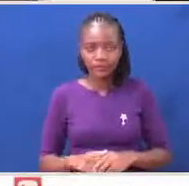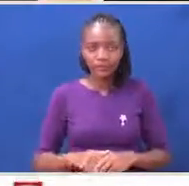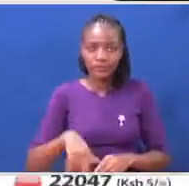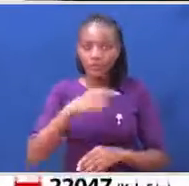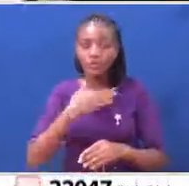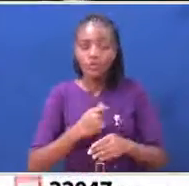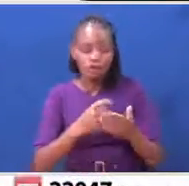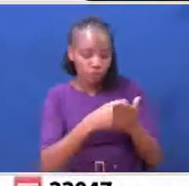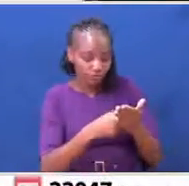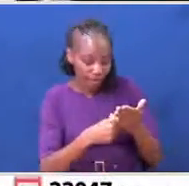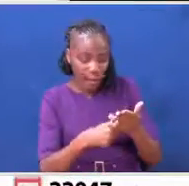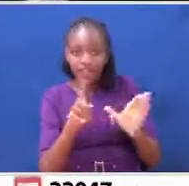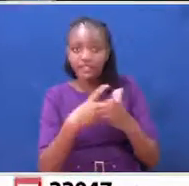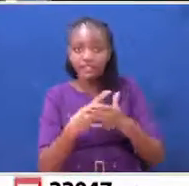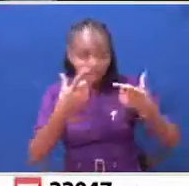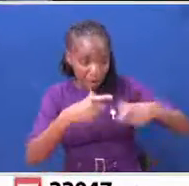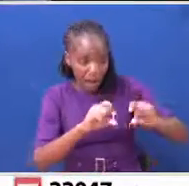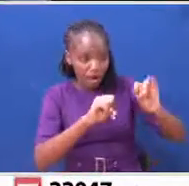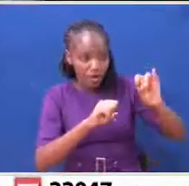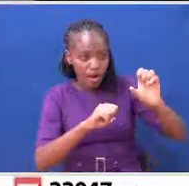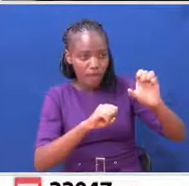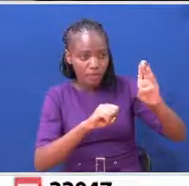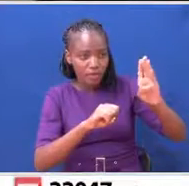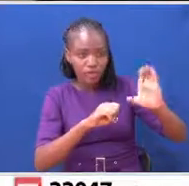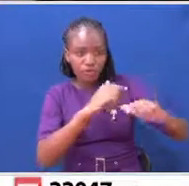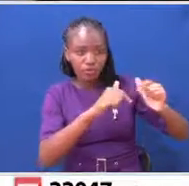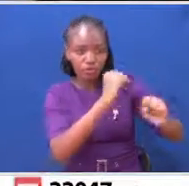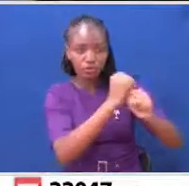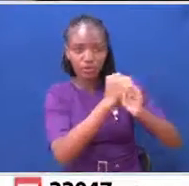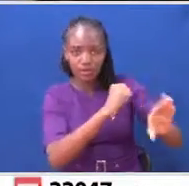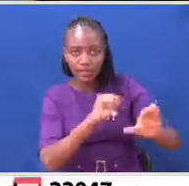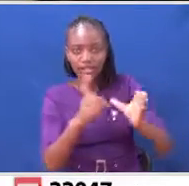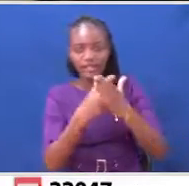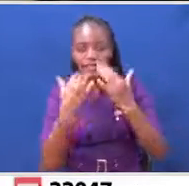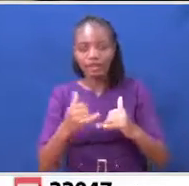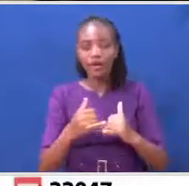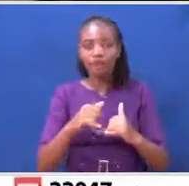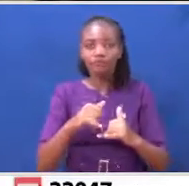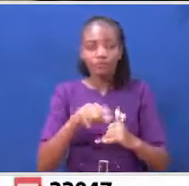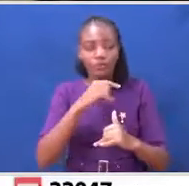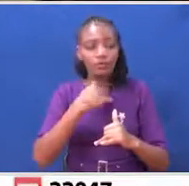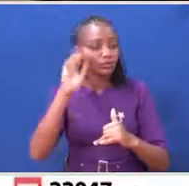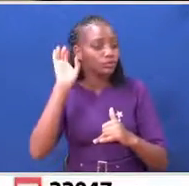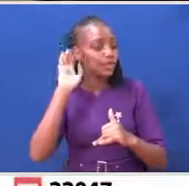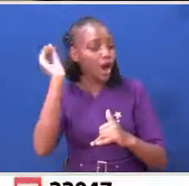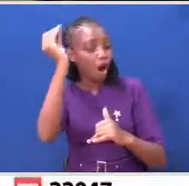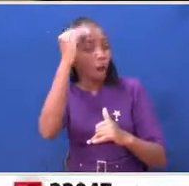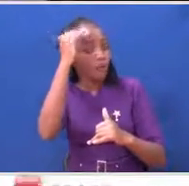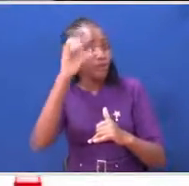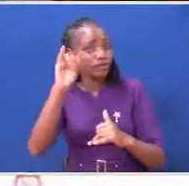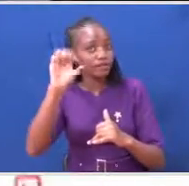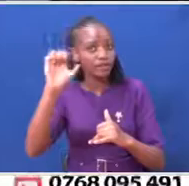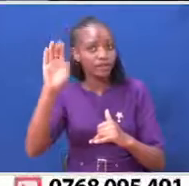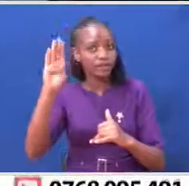kufungua mlango kwa IEBC kusema sasa mambo yako salama. Tumefika, walitaka 1 million